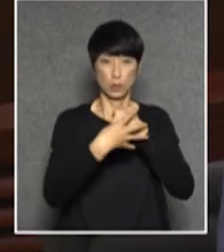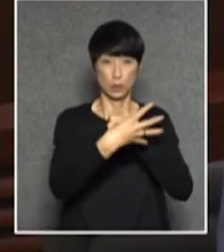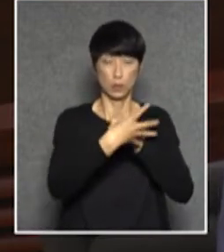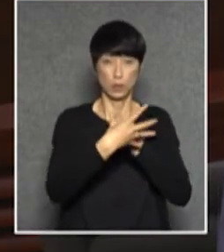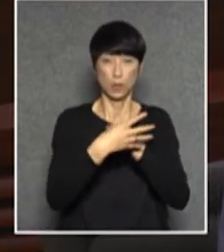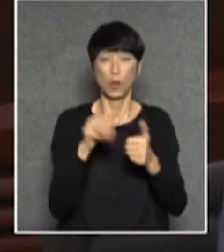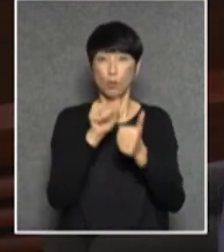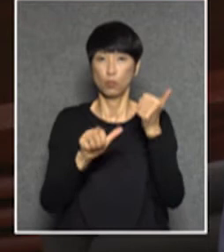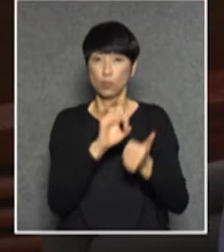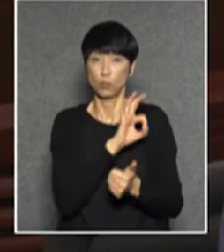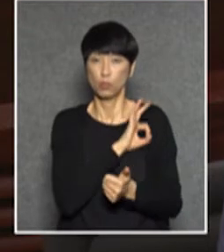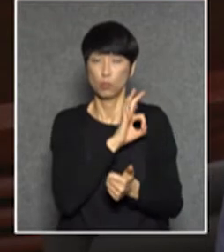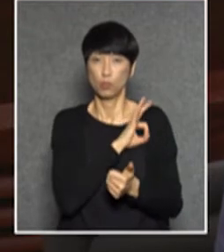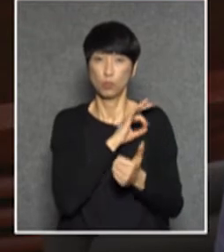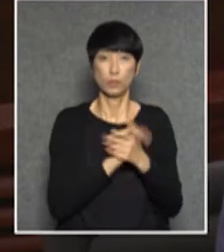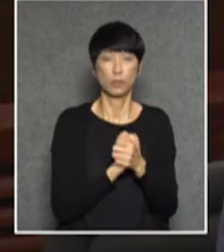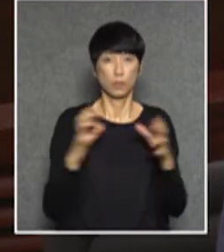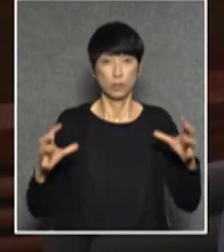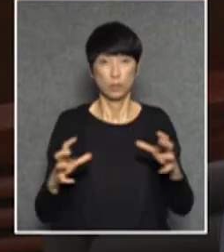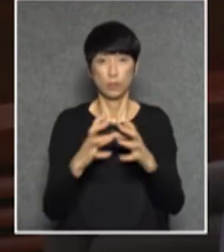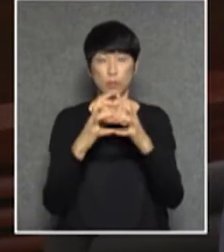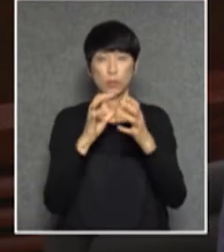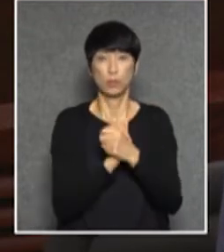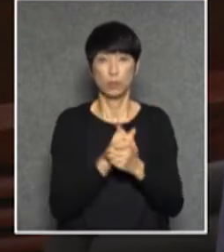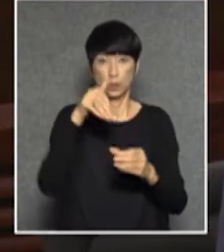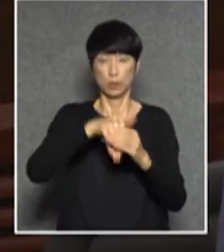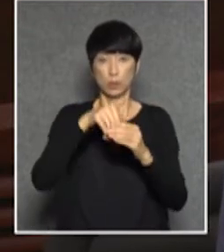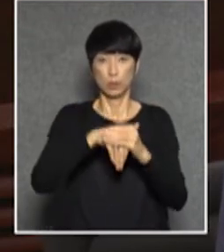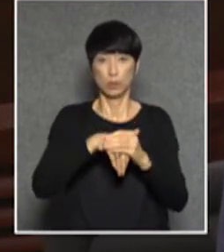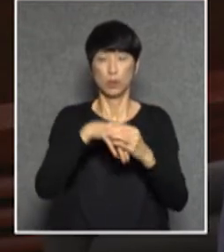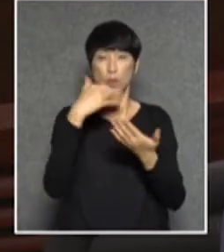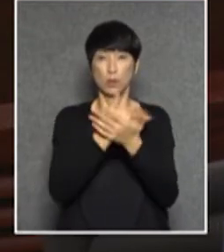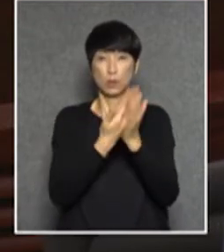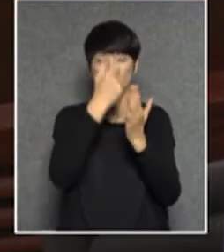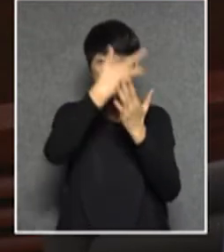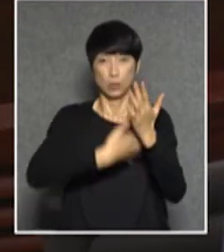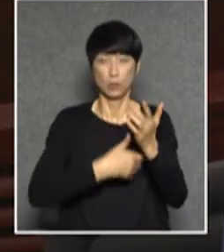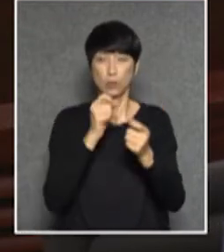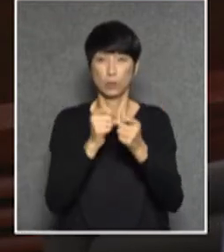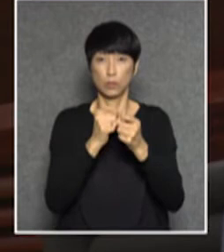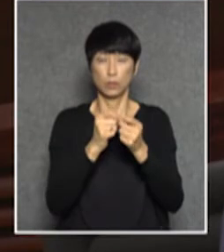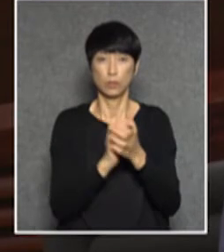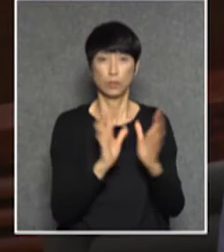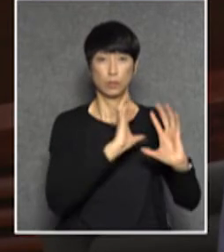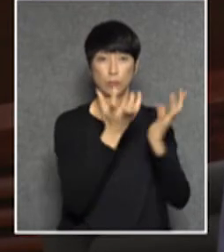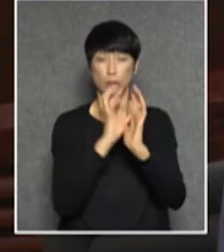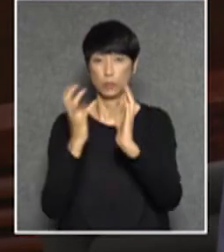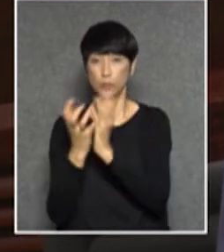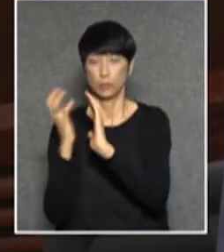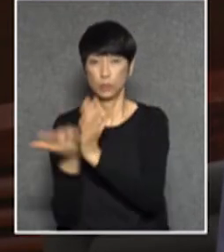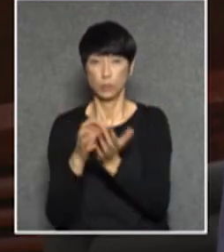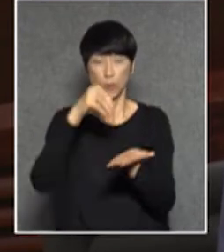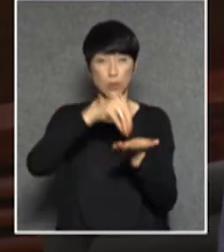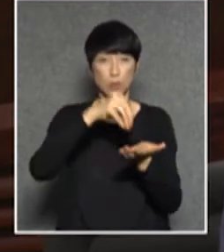員會的人數、構成和委員產生辦法而規定，而各界別的劃分以及每個界別中